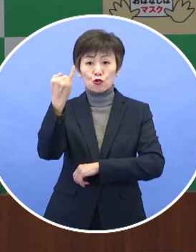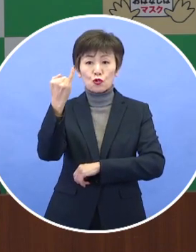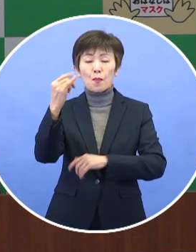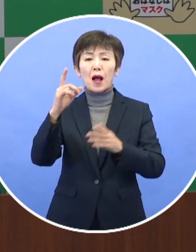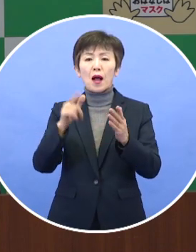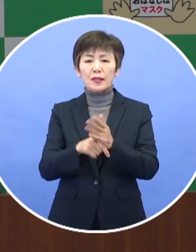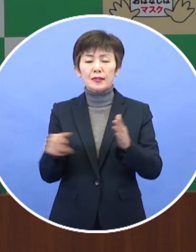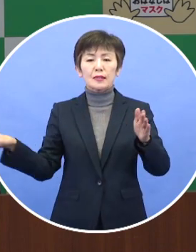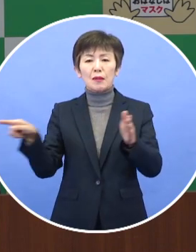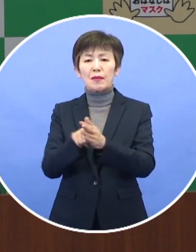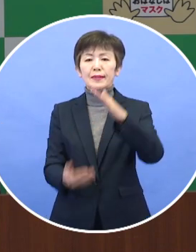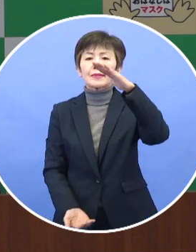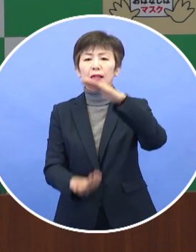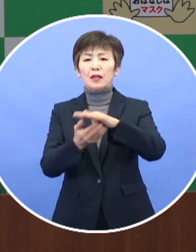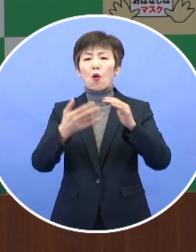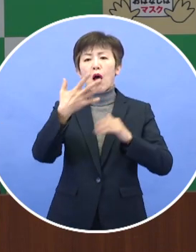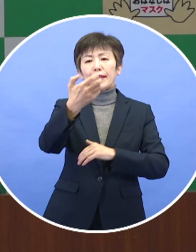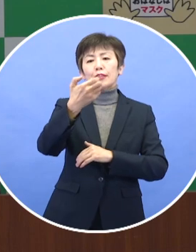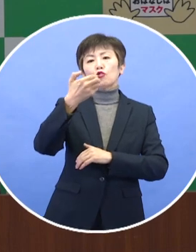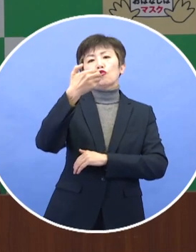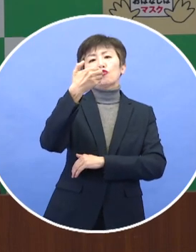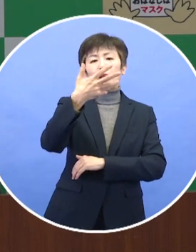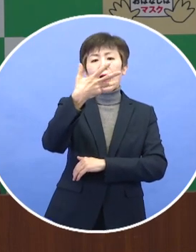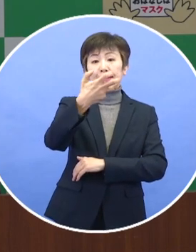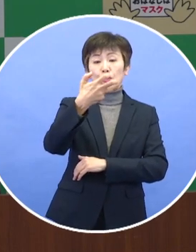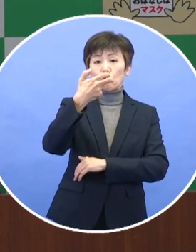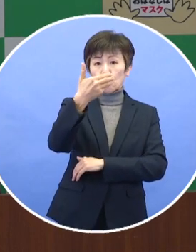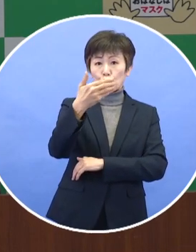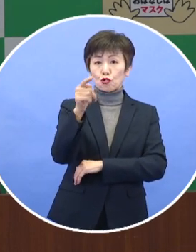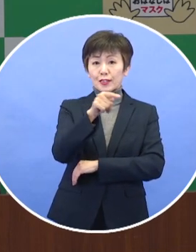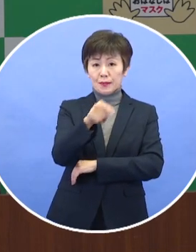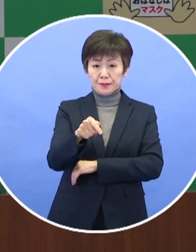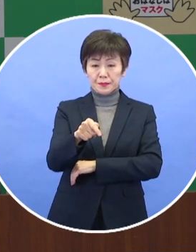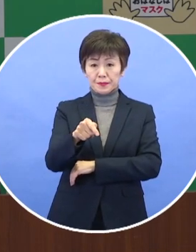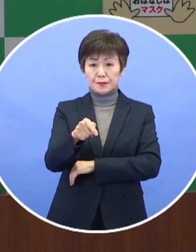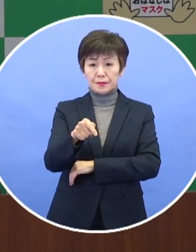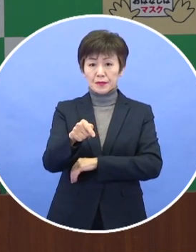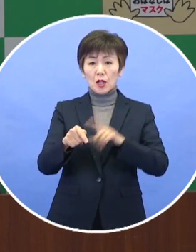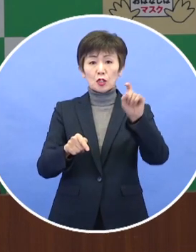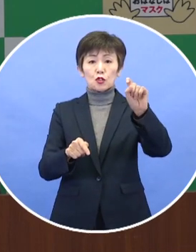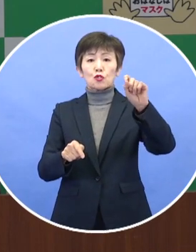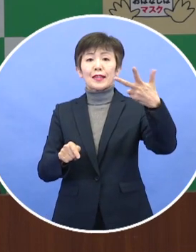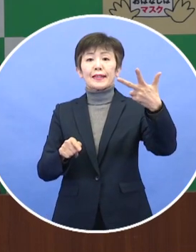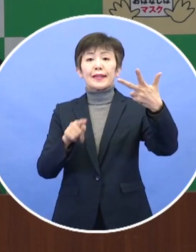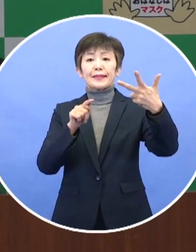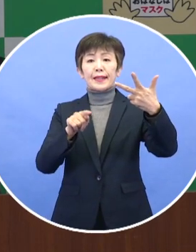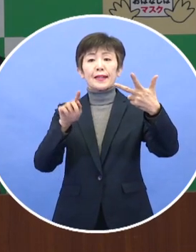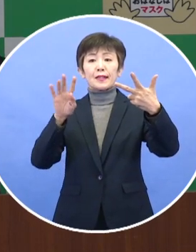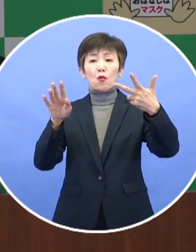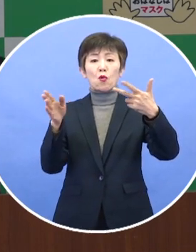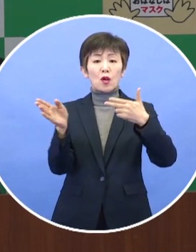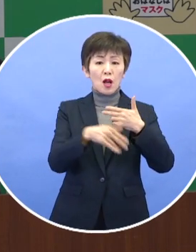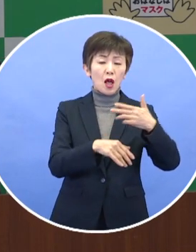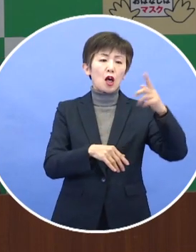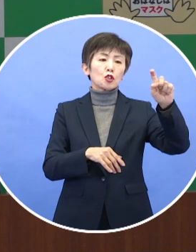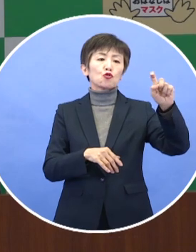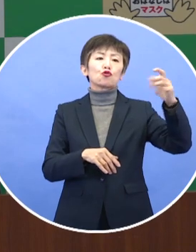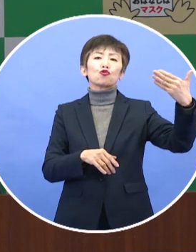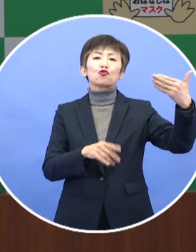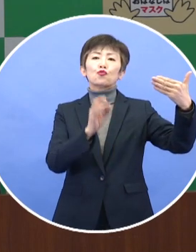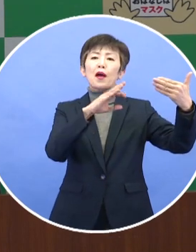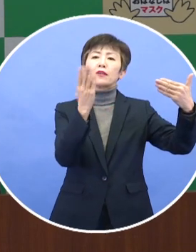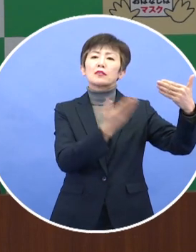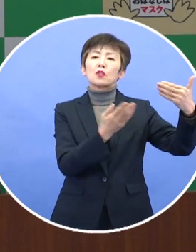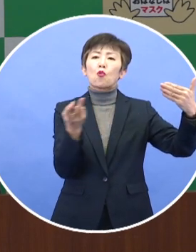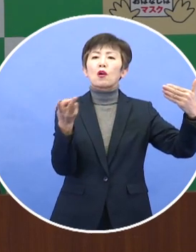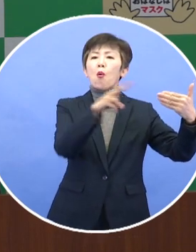89人ということで、女性の管理職の割合も 17.4% から 18.9% まで、私が